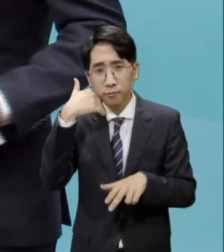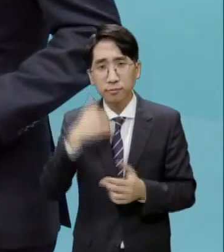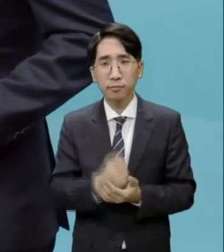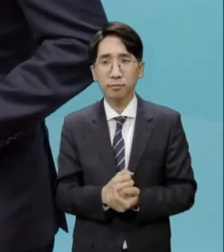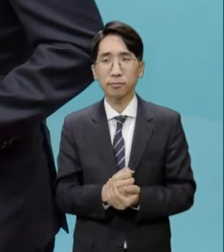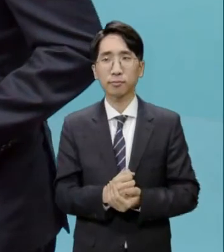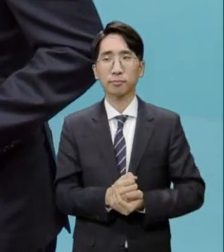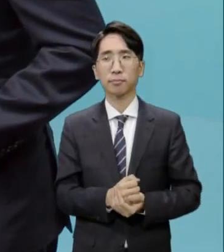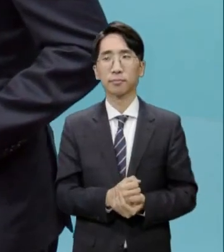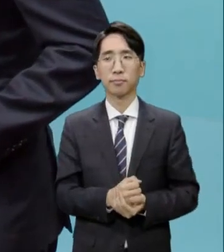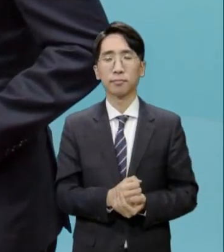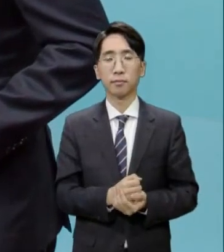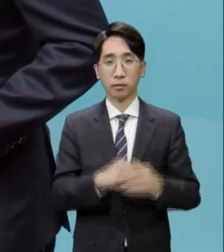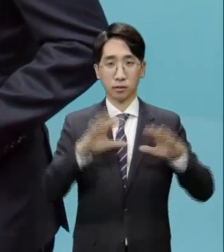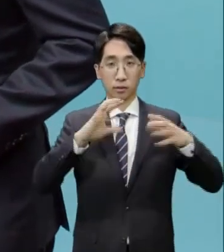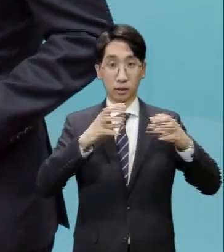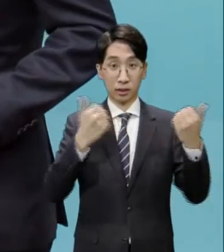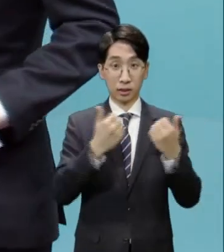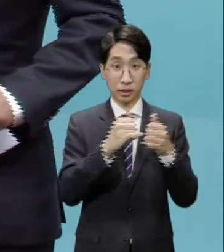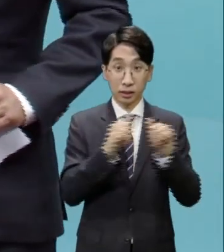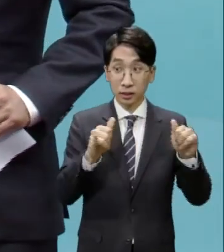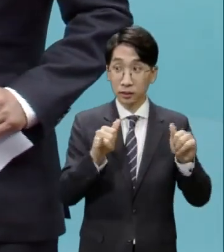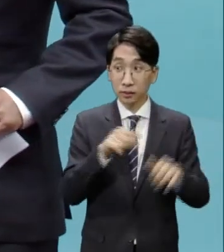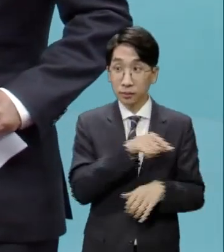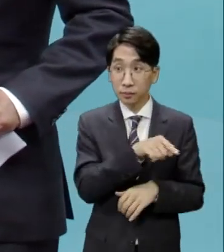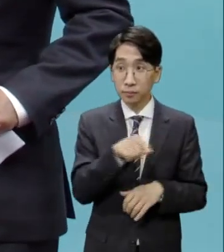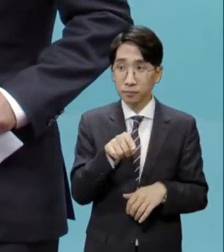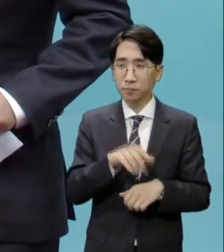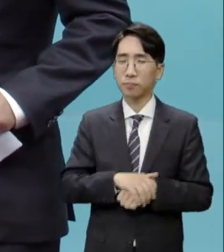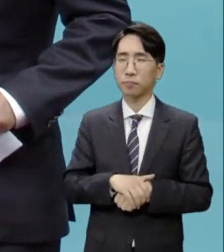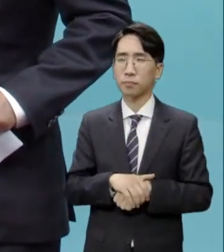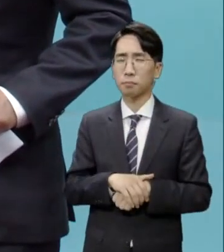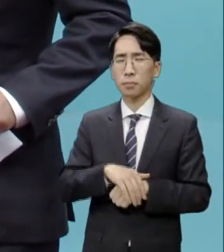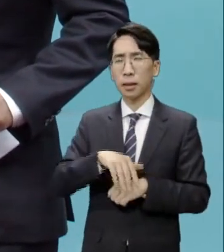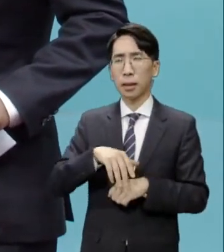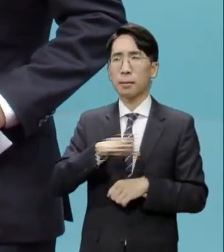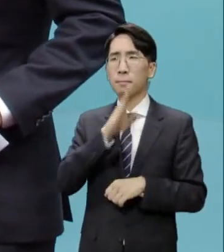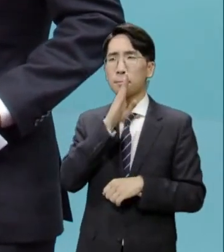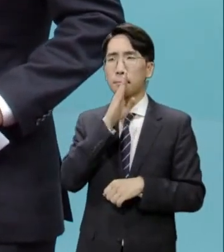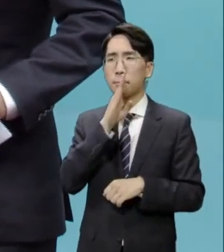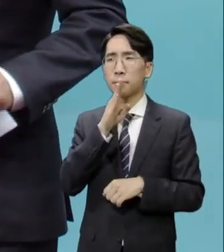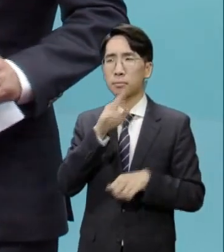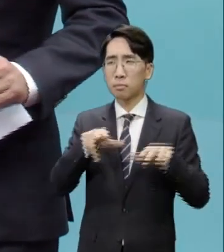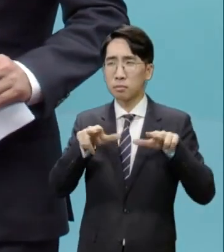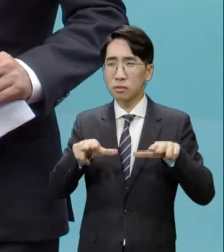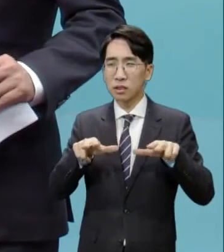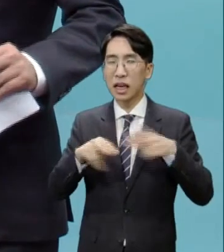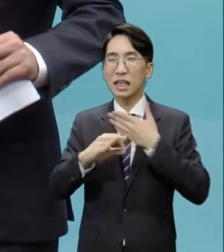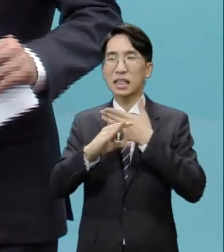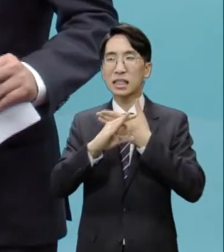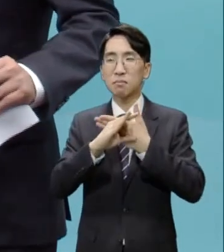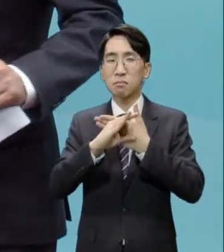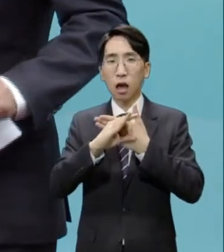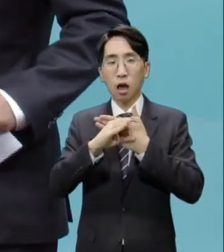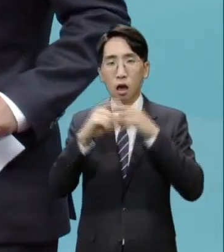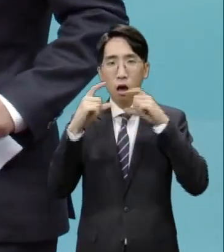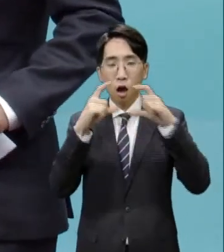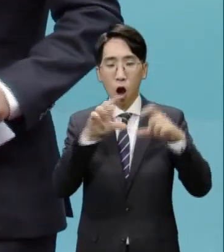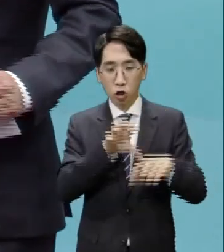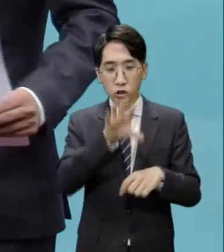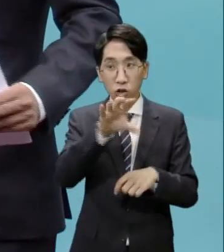시대 전한 조정은 의원은 4 광공 소아 300명 이상의 근로자로 둔 사업장 만 적용 대상